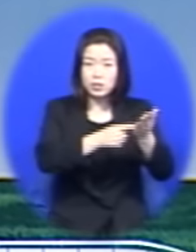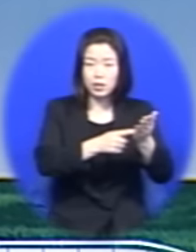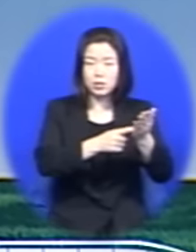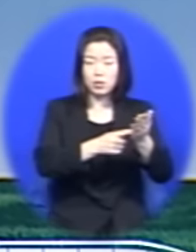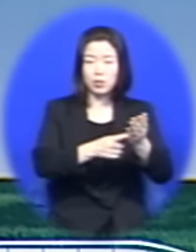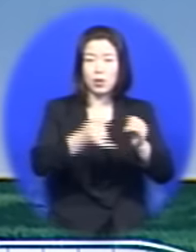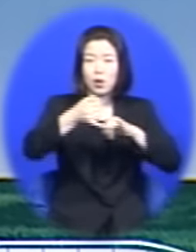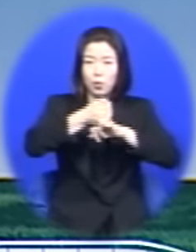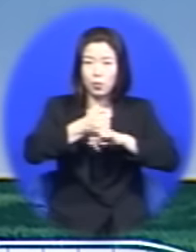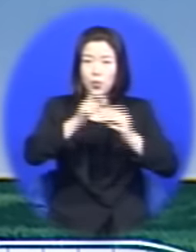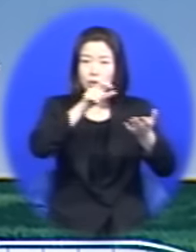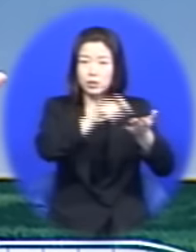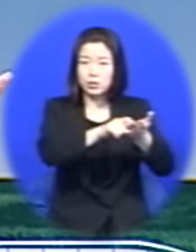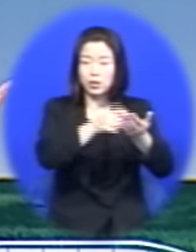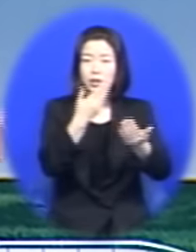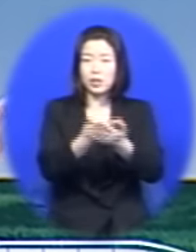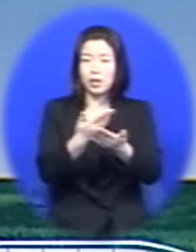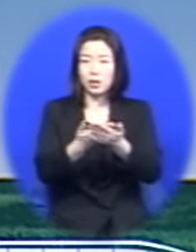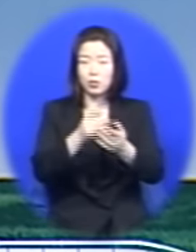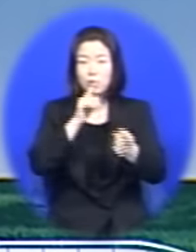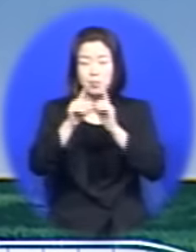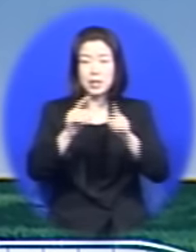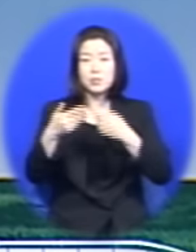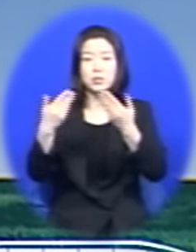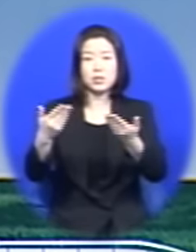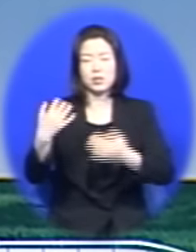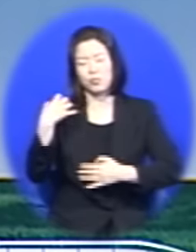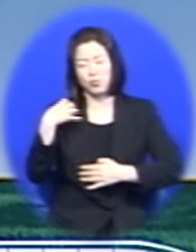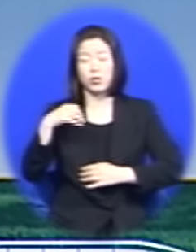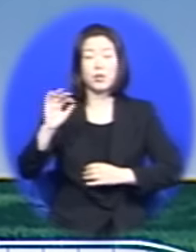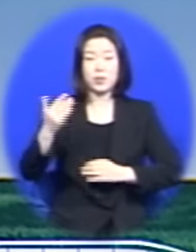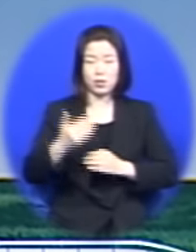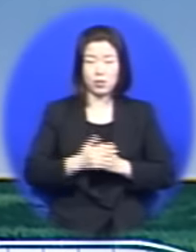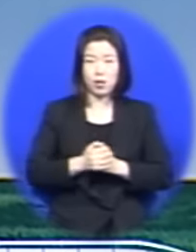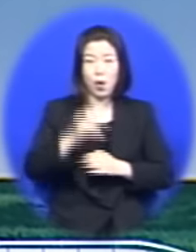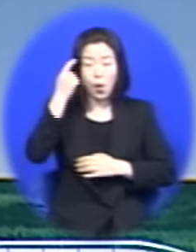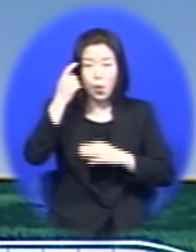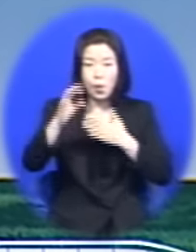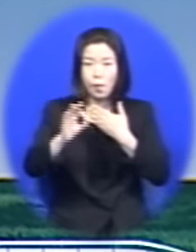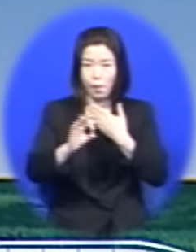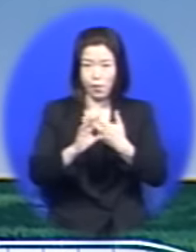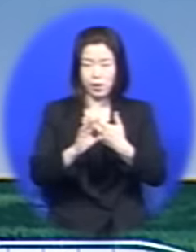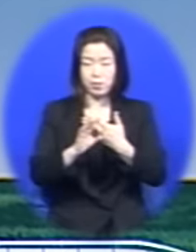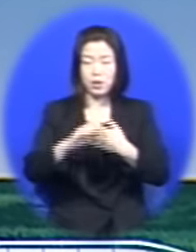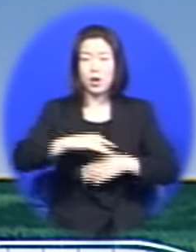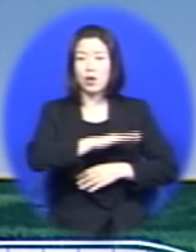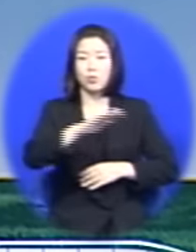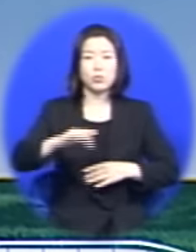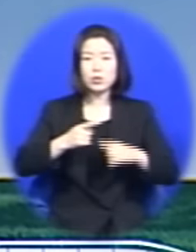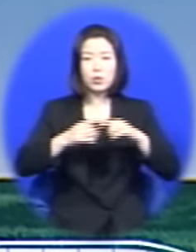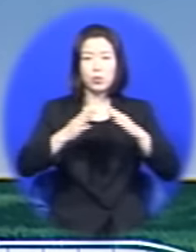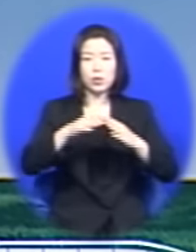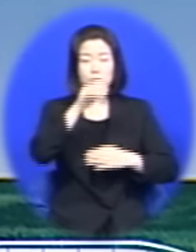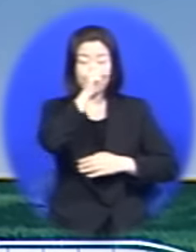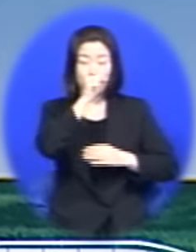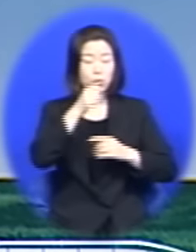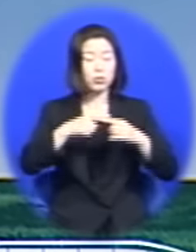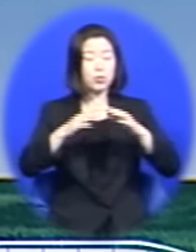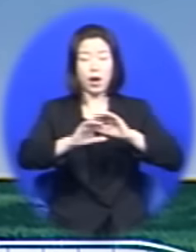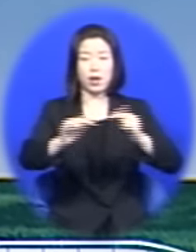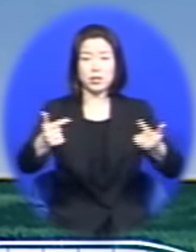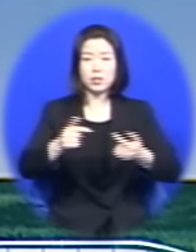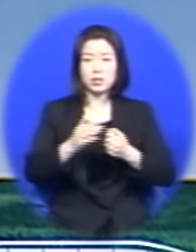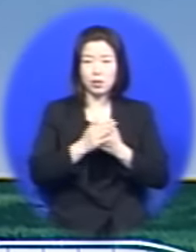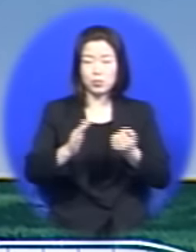교인 되어달라고 그렇게 말씀드리기 참 부담스러워요. 왜냐하면 우리 교회 그렇게 좋은 교회 아니니까